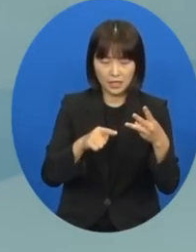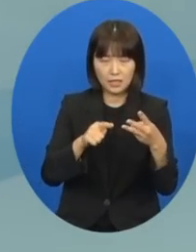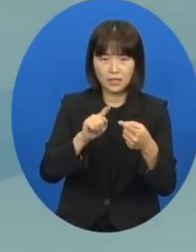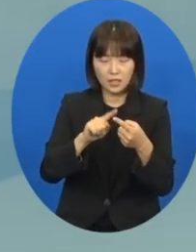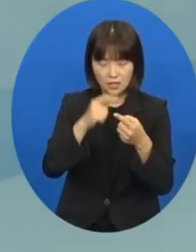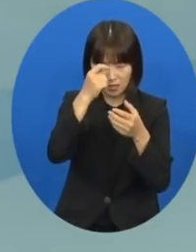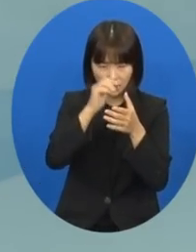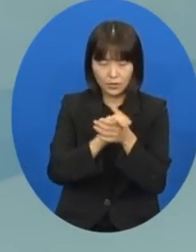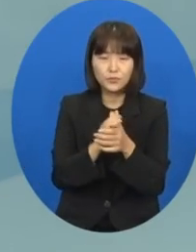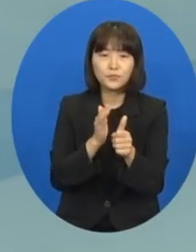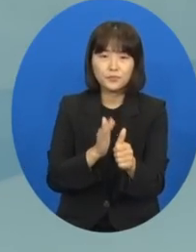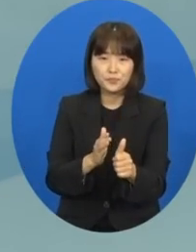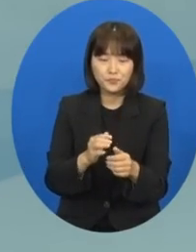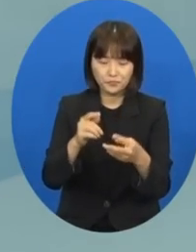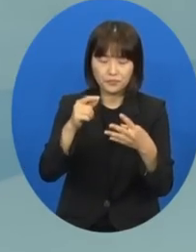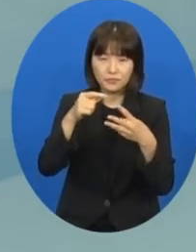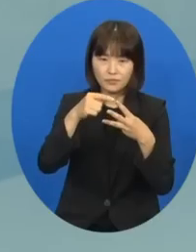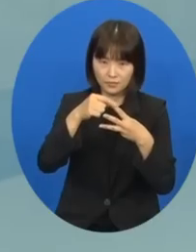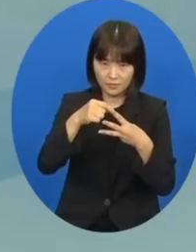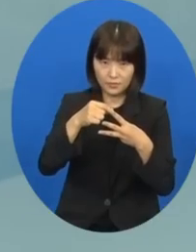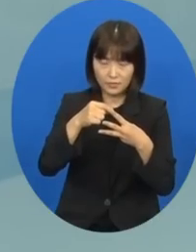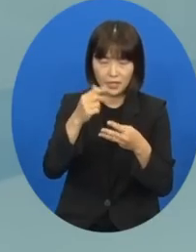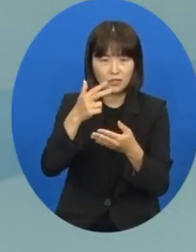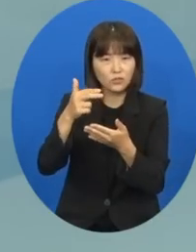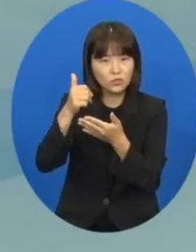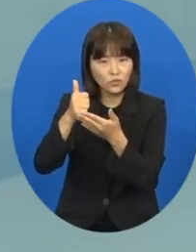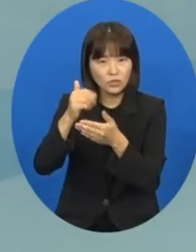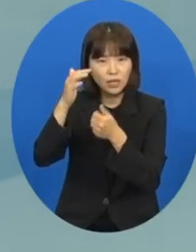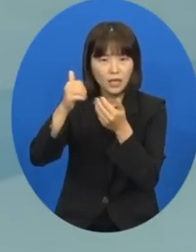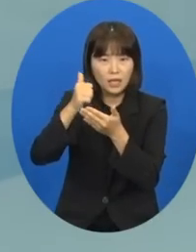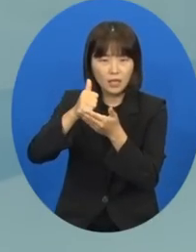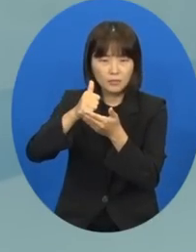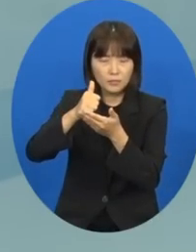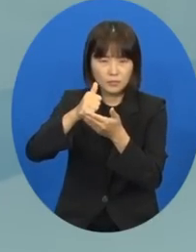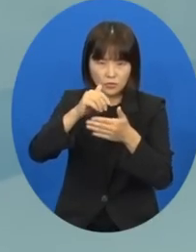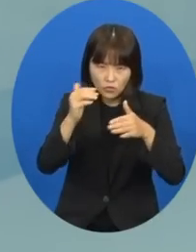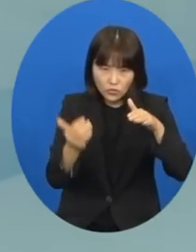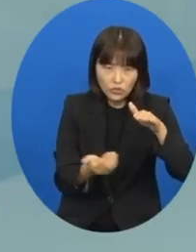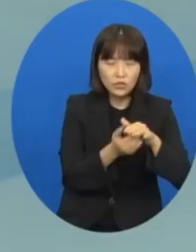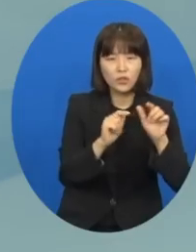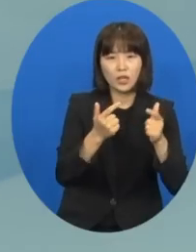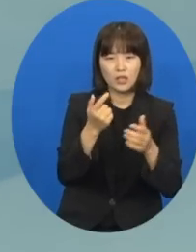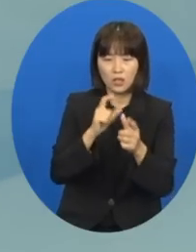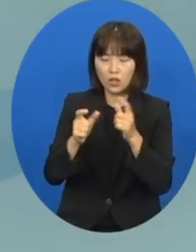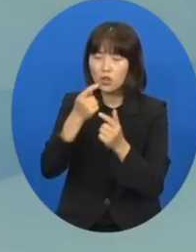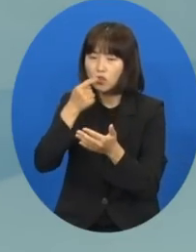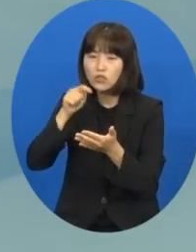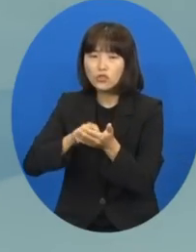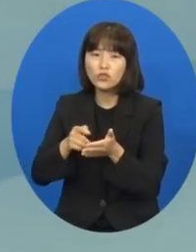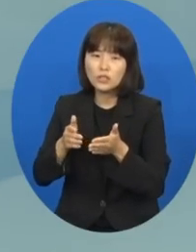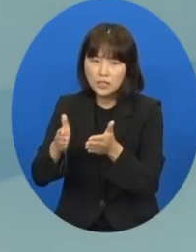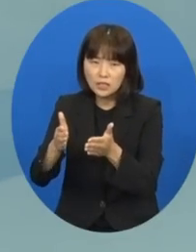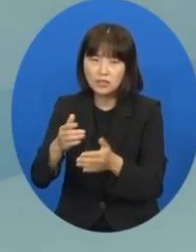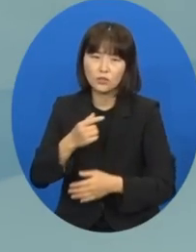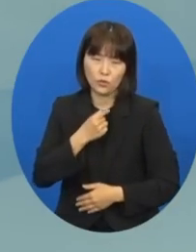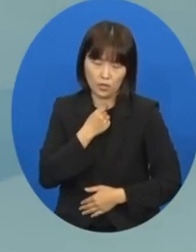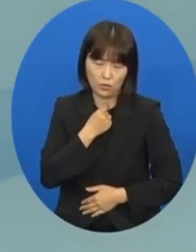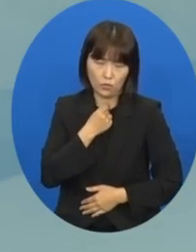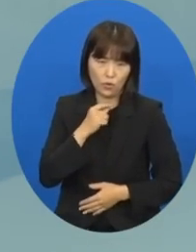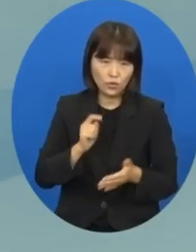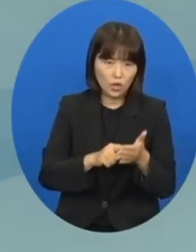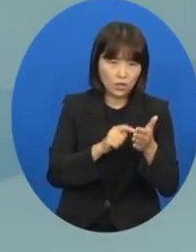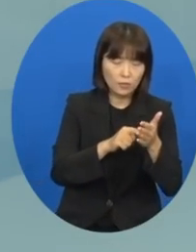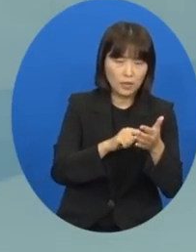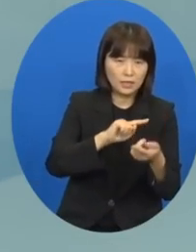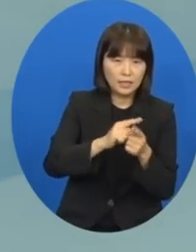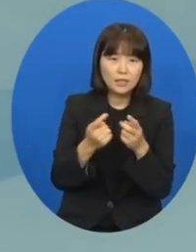기도하겠습니다. 먼저 첫 번째로 주님, 하나님의 최선이 아니라 더 쉬운 길을 바랬던, 또한 성급한